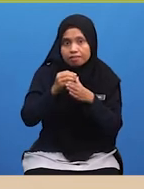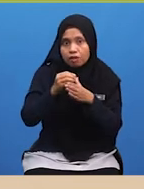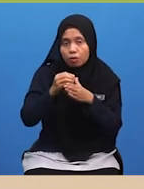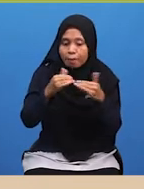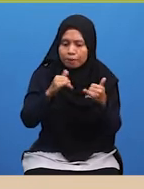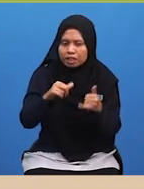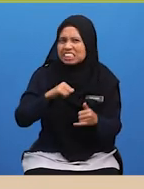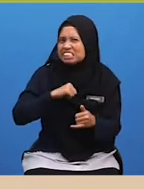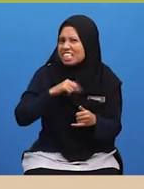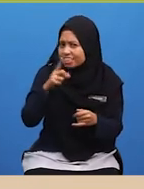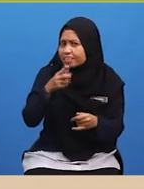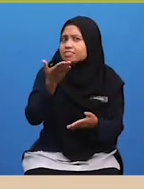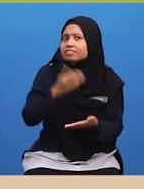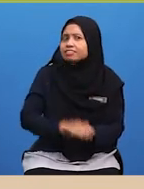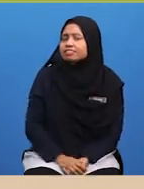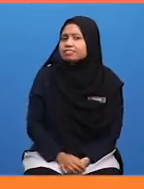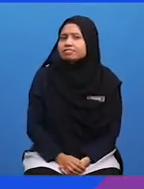atau main seorang je?